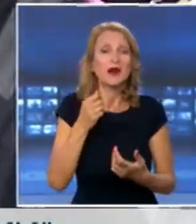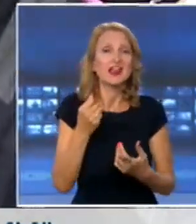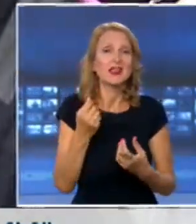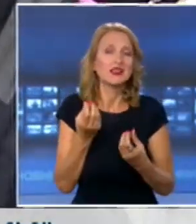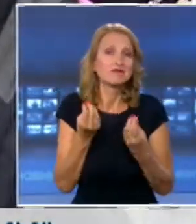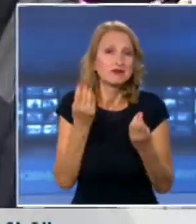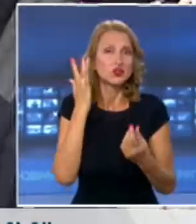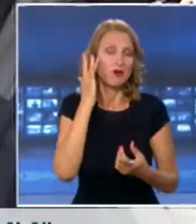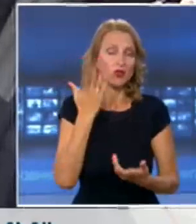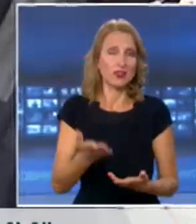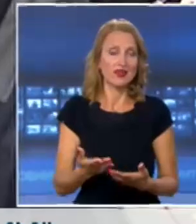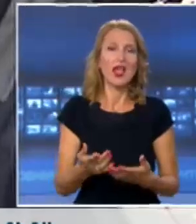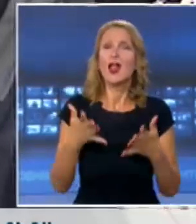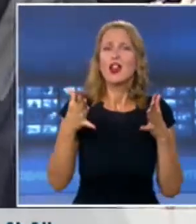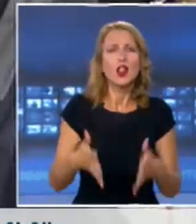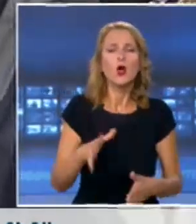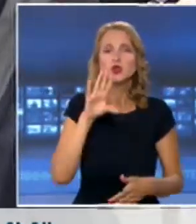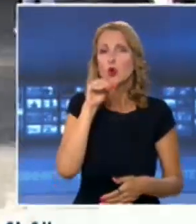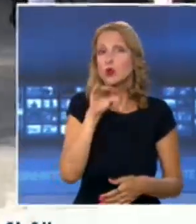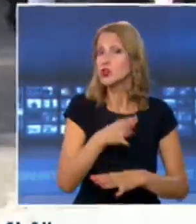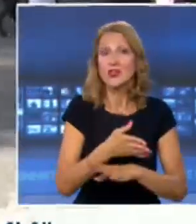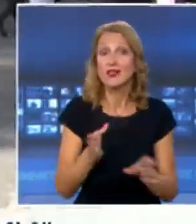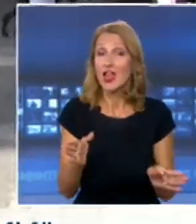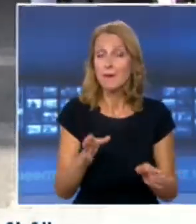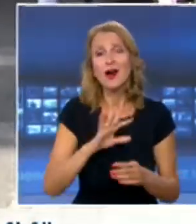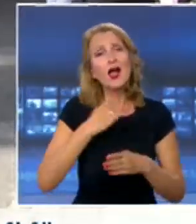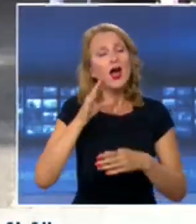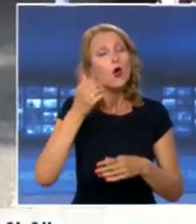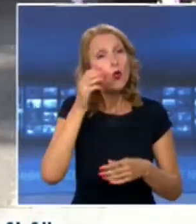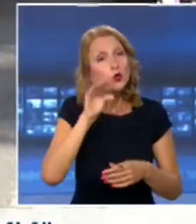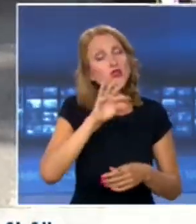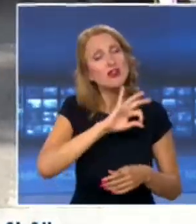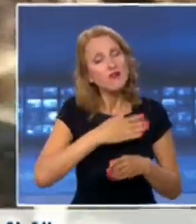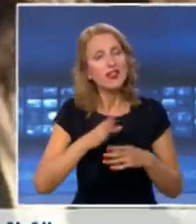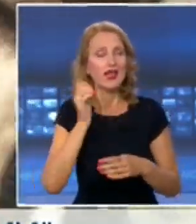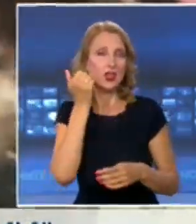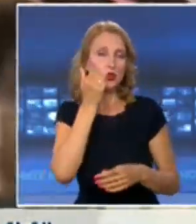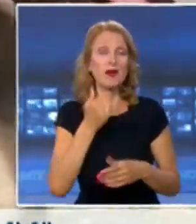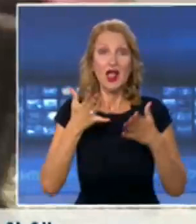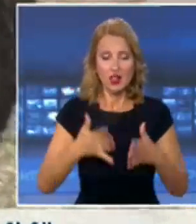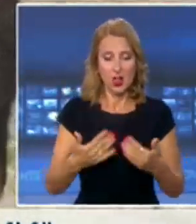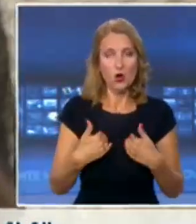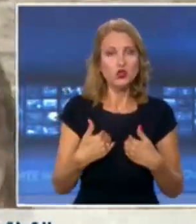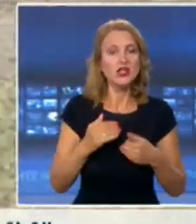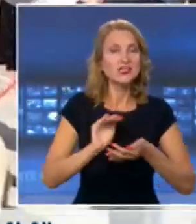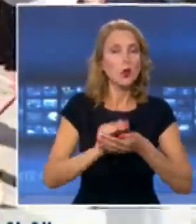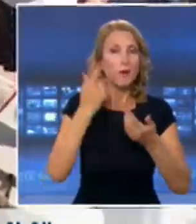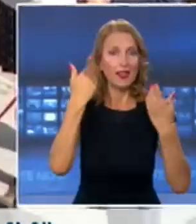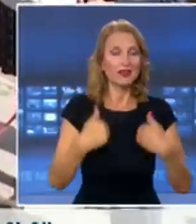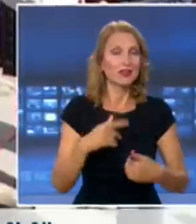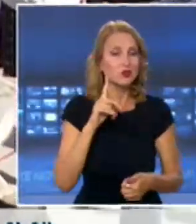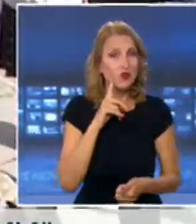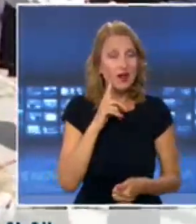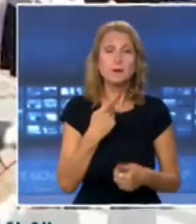случаи. Лоши кучета няма, има лоши стопани. И за да не попадат за пореден път при лоши стопани от Сдружение Спаси